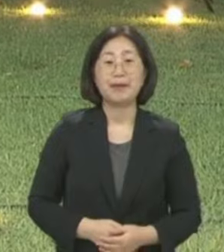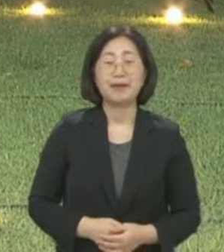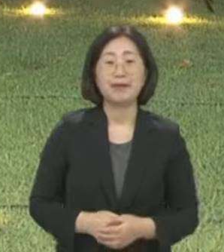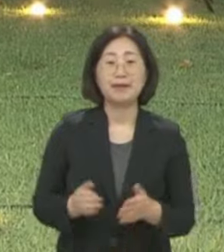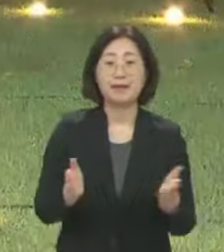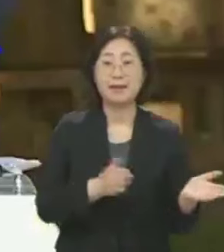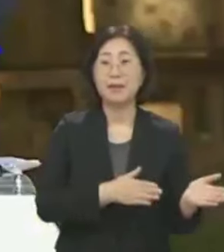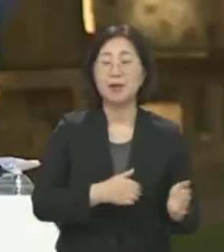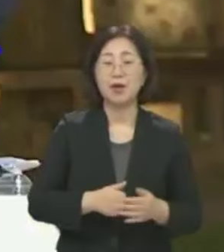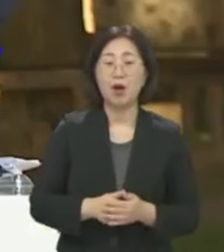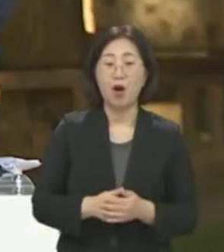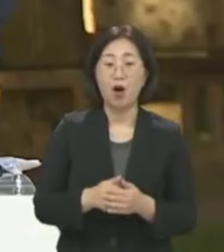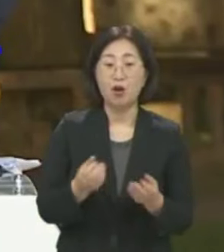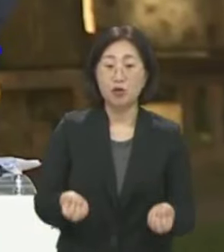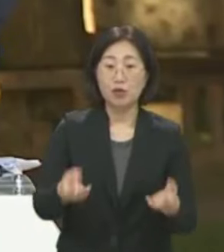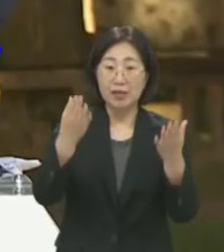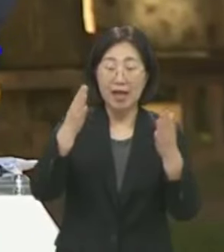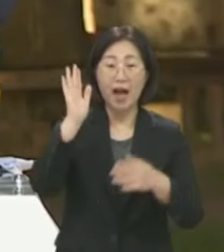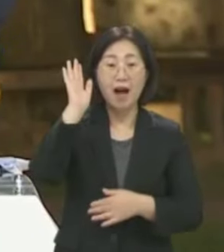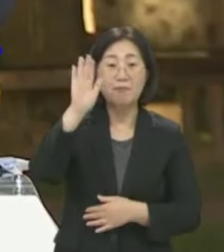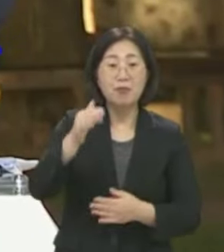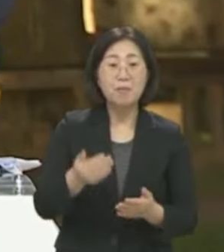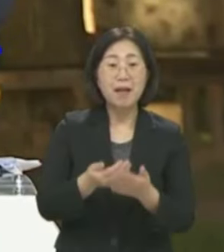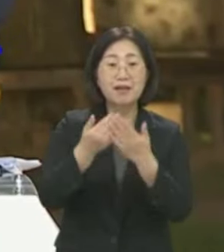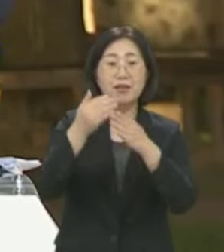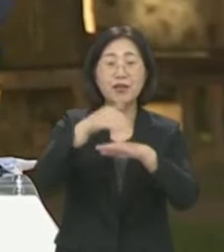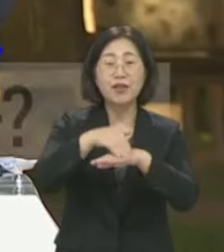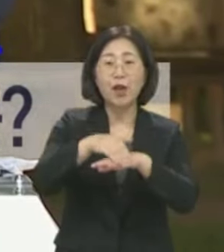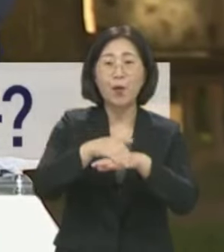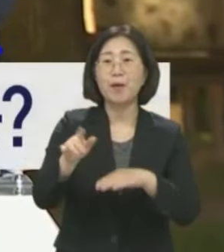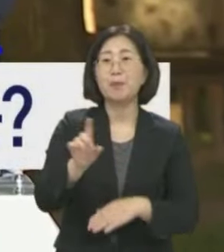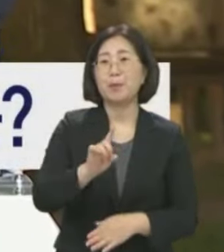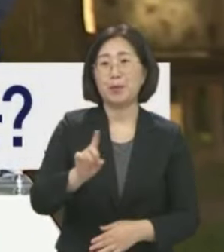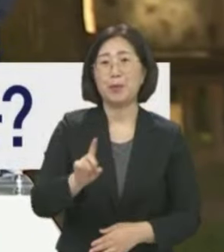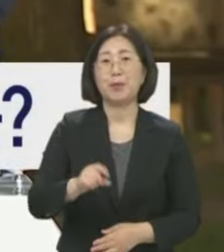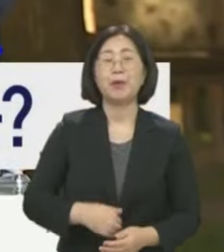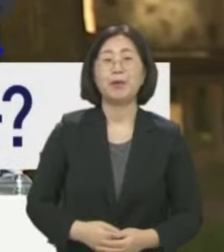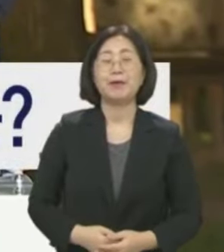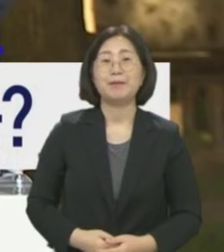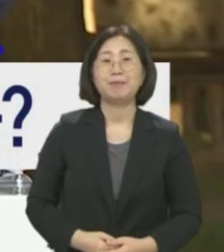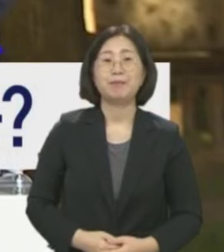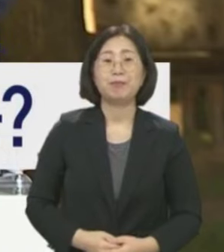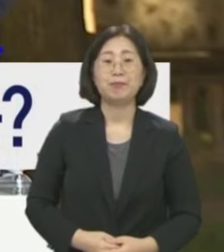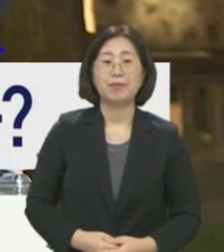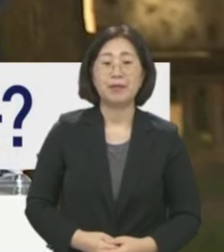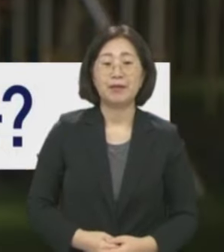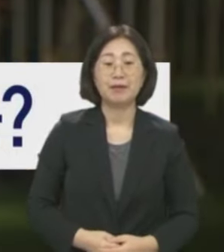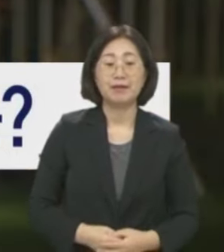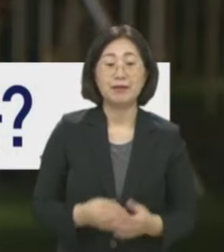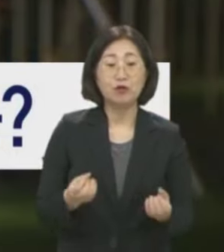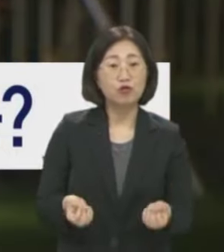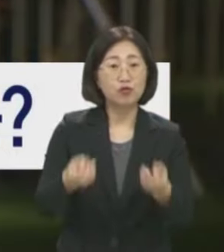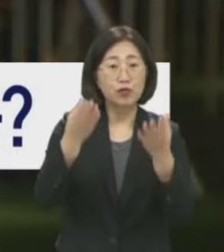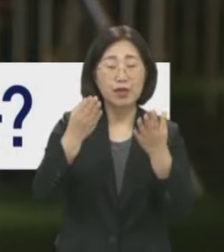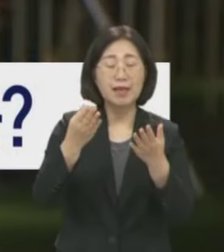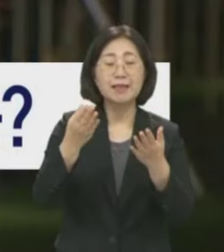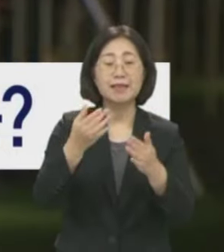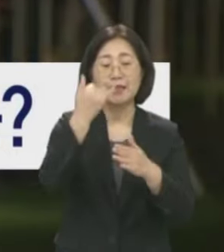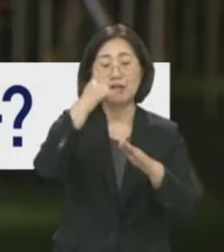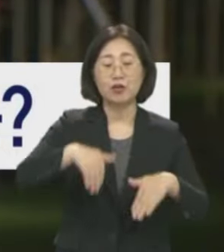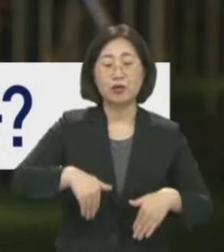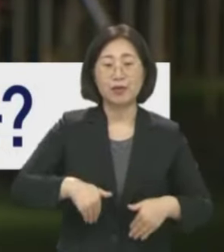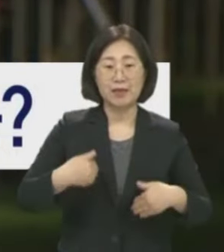마지막으로 서산 해미읍성 축제가 앞으로 나아가야 할 방향에 대해서 한 말씀 부탁드립니다. 예, 우리 서산 해미읍성 축제는 이제